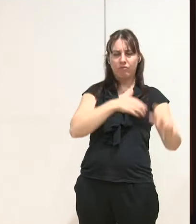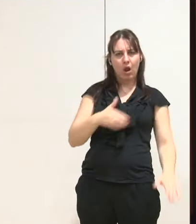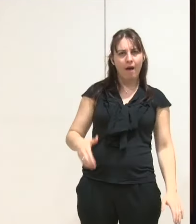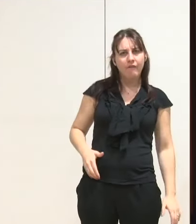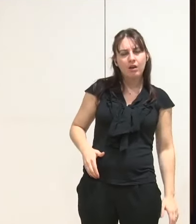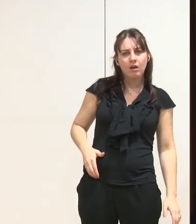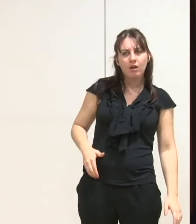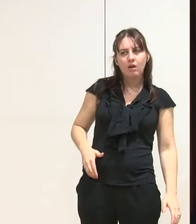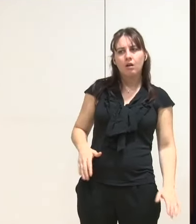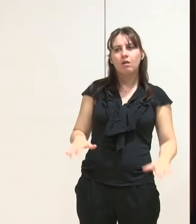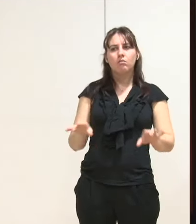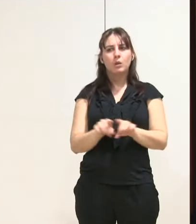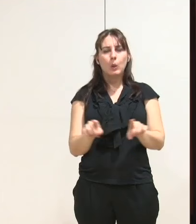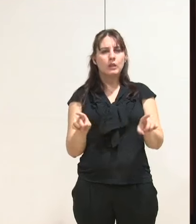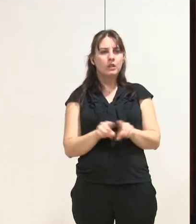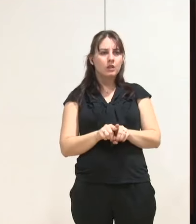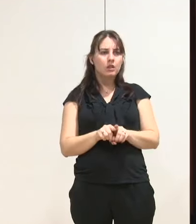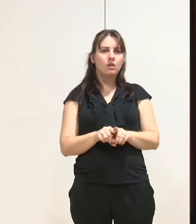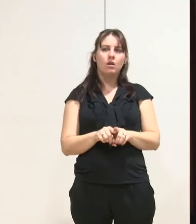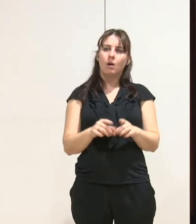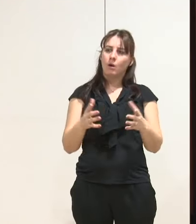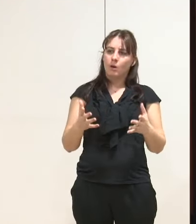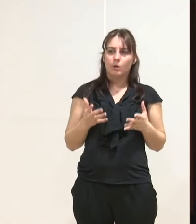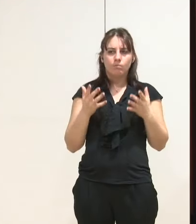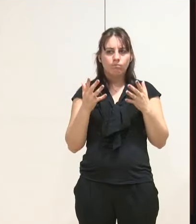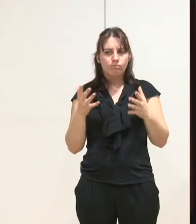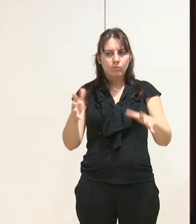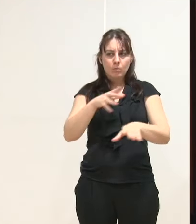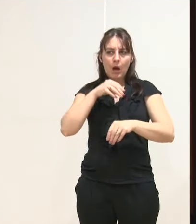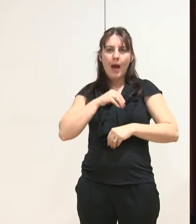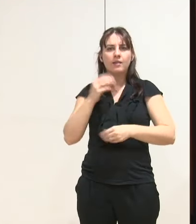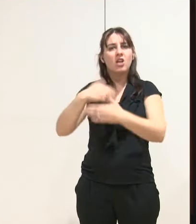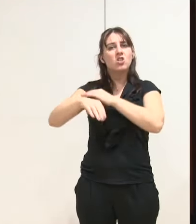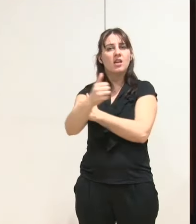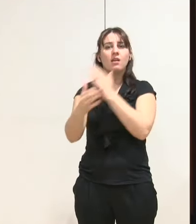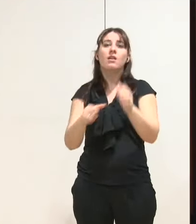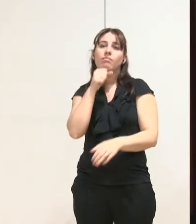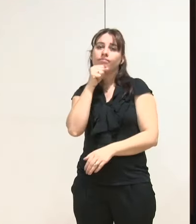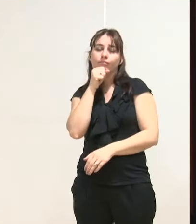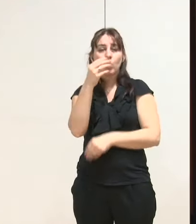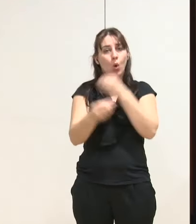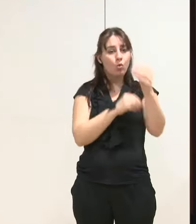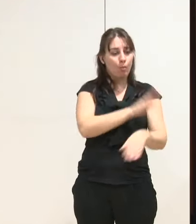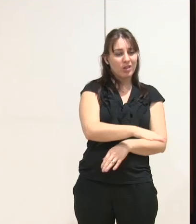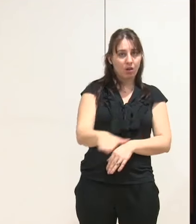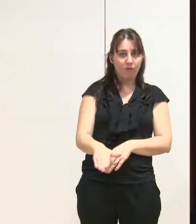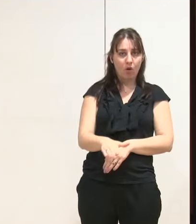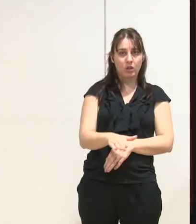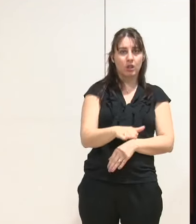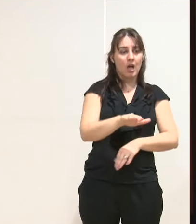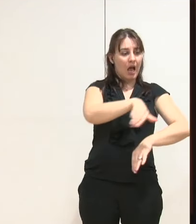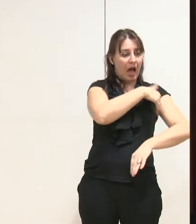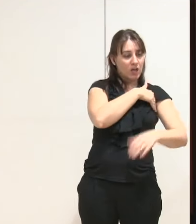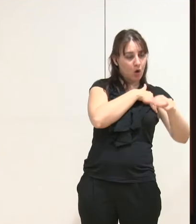en acceptant de remettre les agents qui travaillaient dans le secteur gérontologique ou dans le secteur de la petite enfance dans leur direction